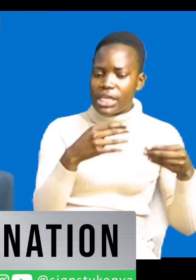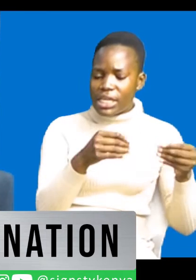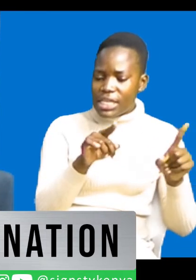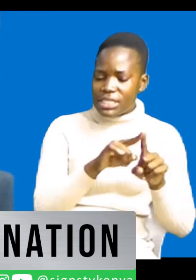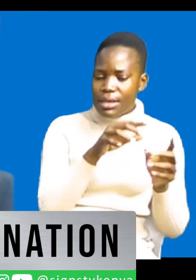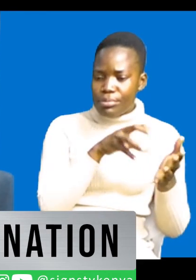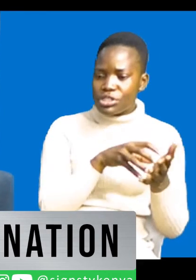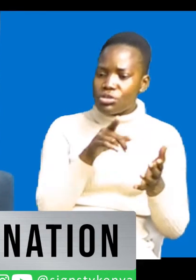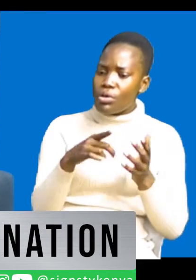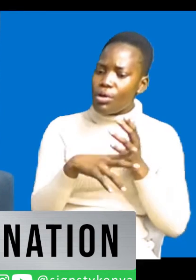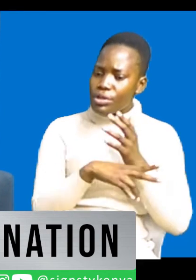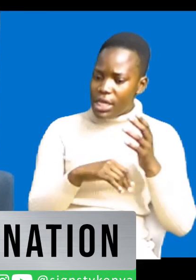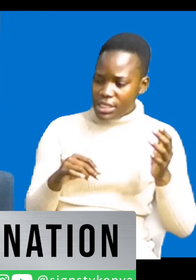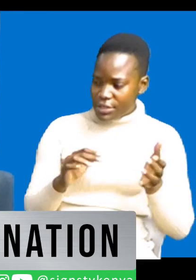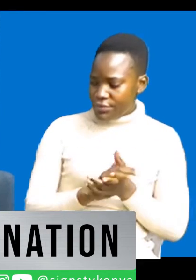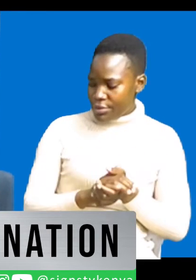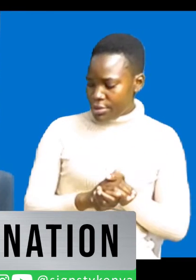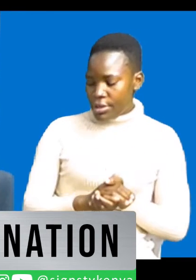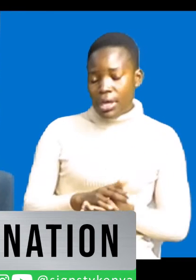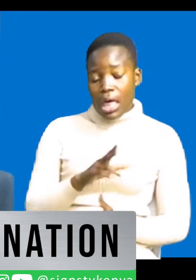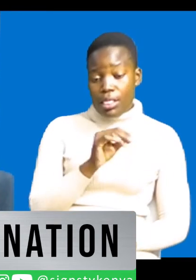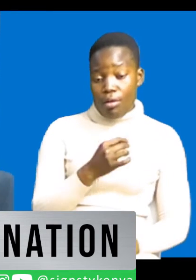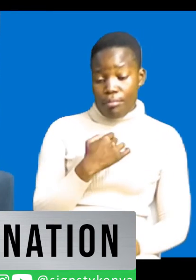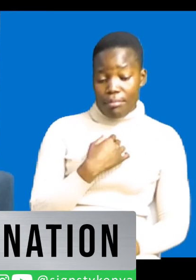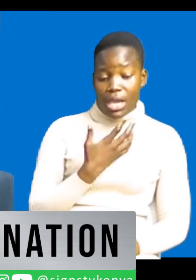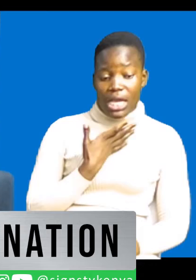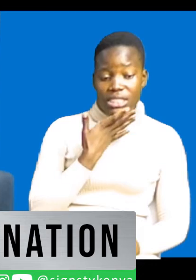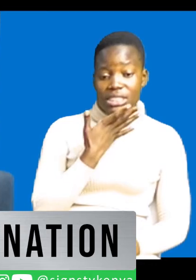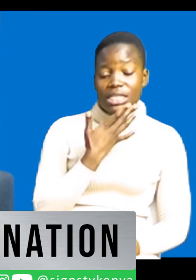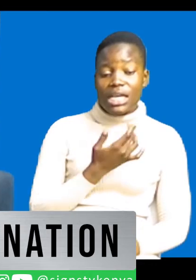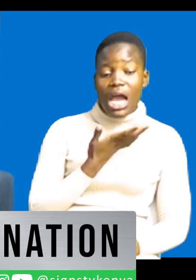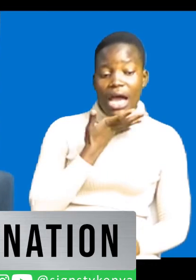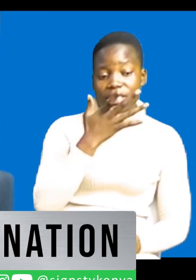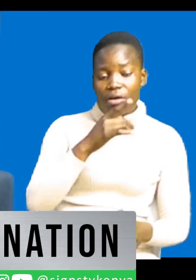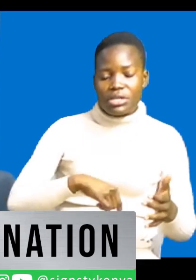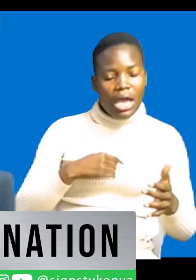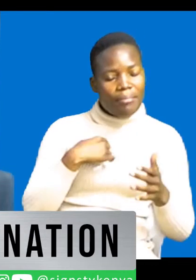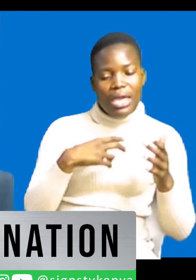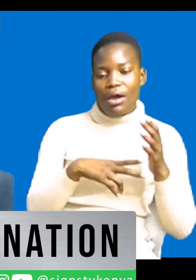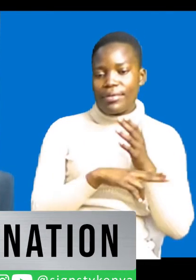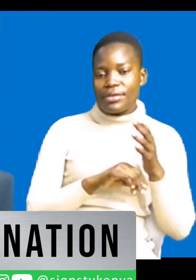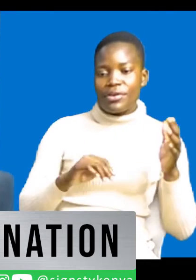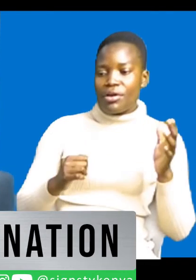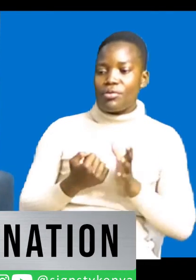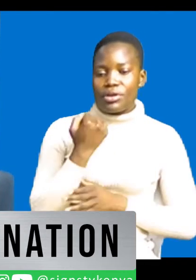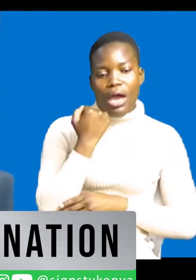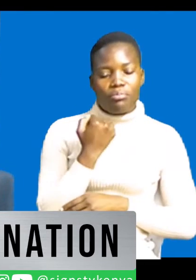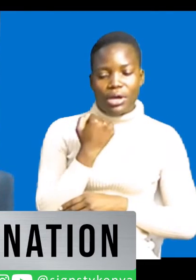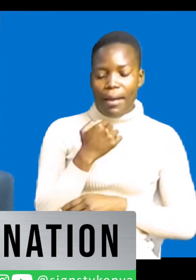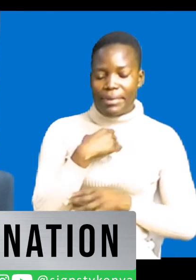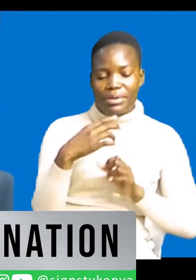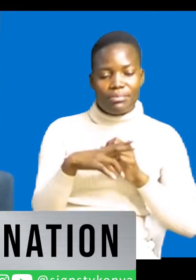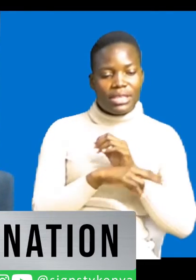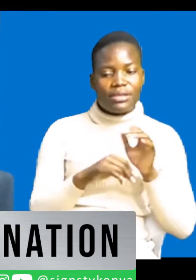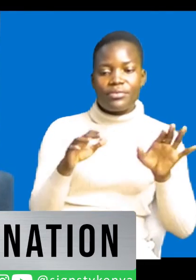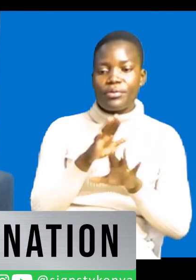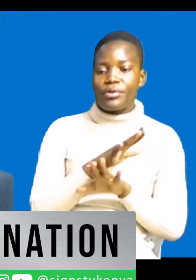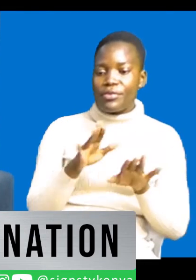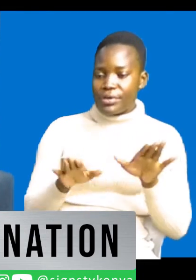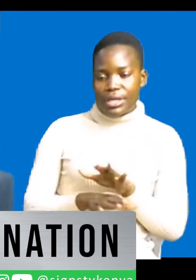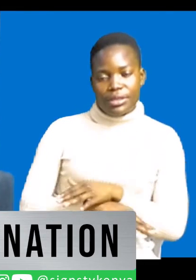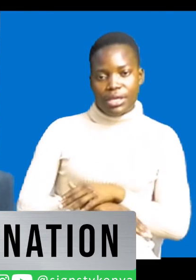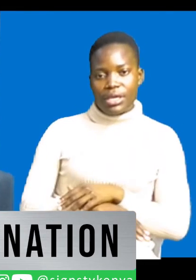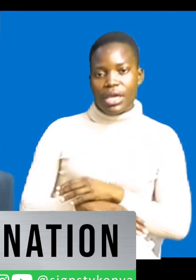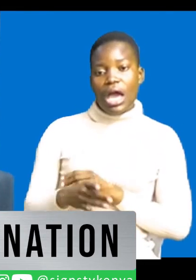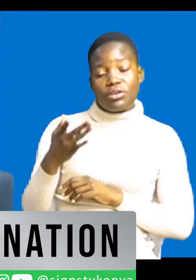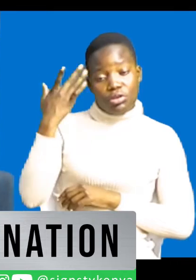You know, mimi sasa hata nitawaibia mpaka rangi ya mwili. Unaamka asubuhi una rangi ya mwili. I'll be a better thief na